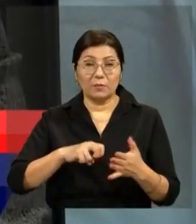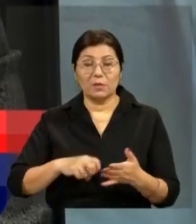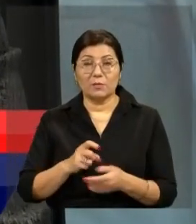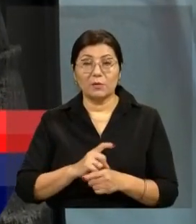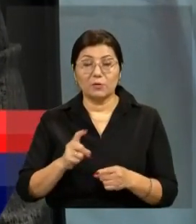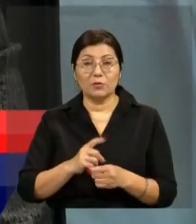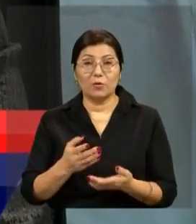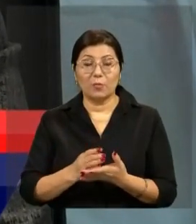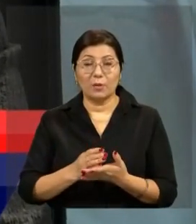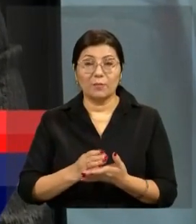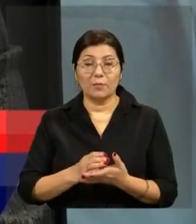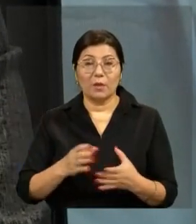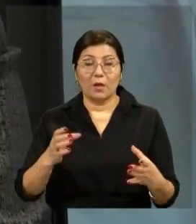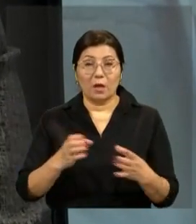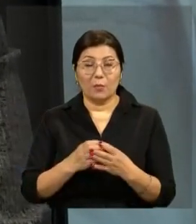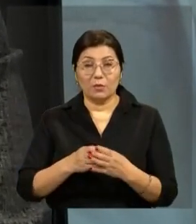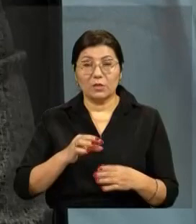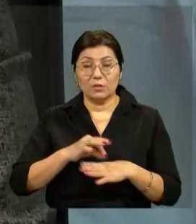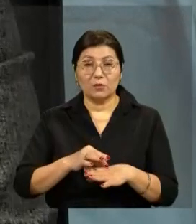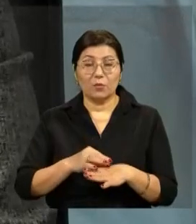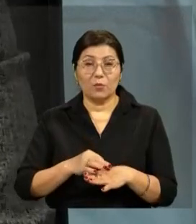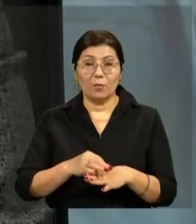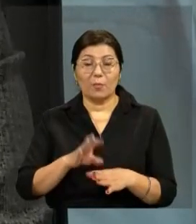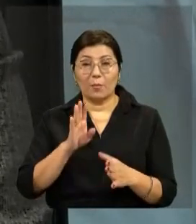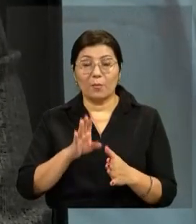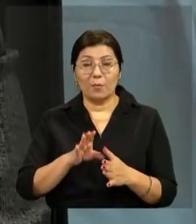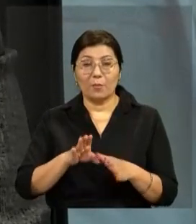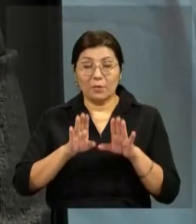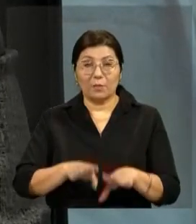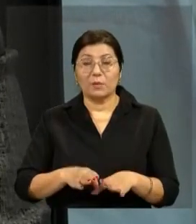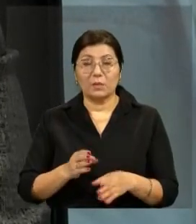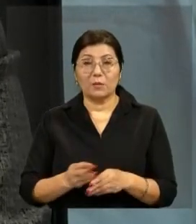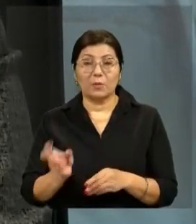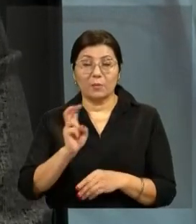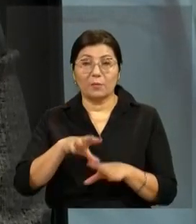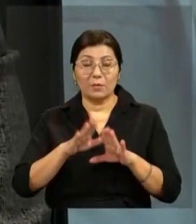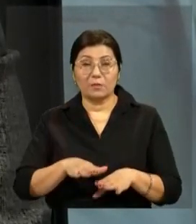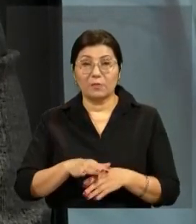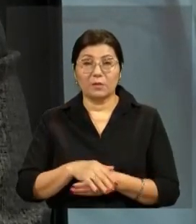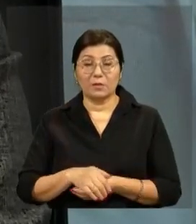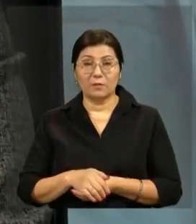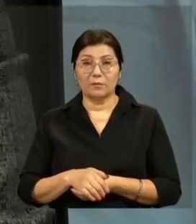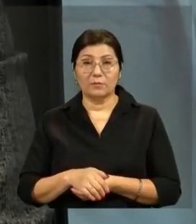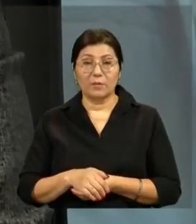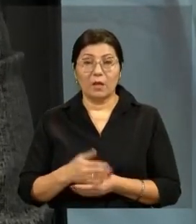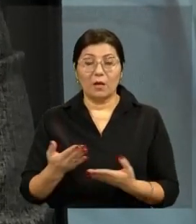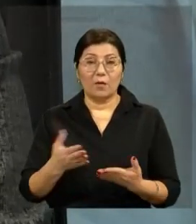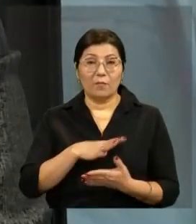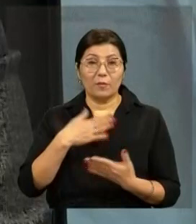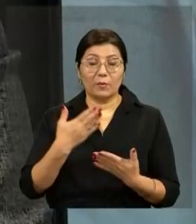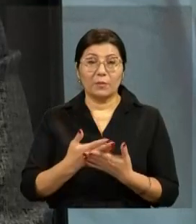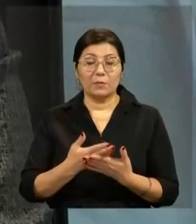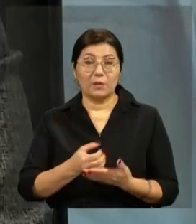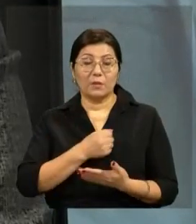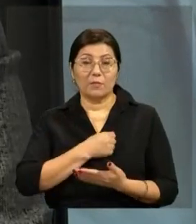обучение шло без отрыва от производства, чтобы на местах. И мы выезжаем на места. Вот такая первая форма. Да? Во многих, например,